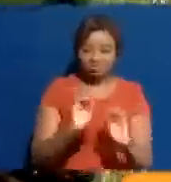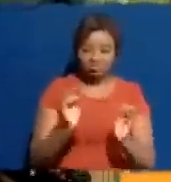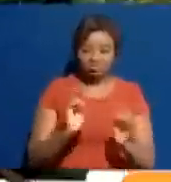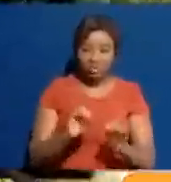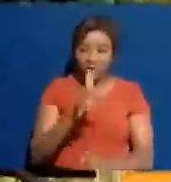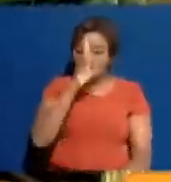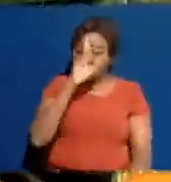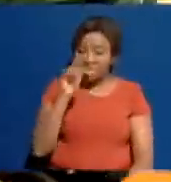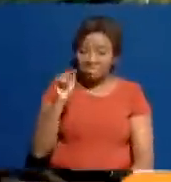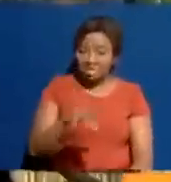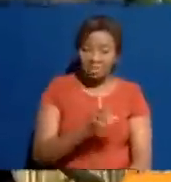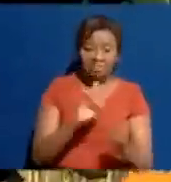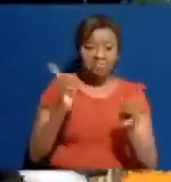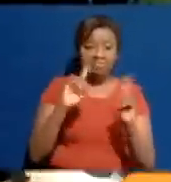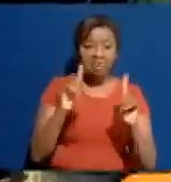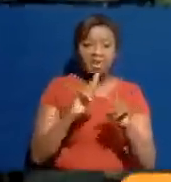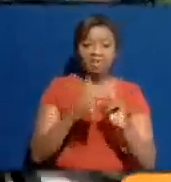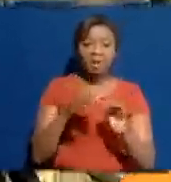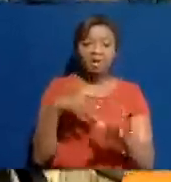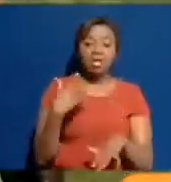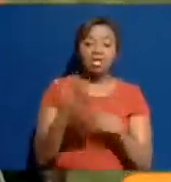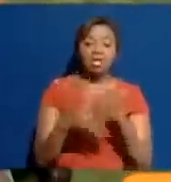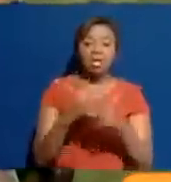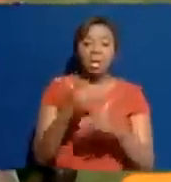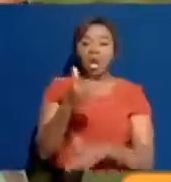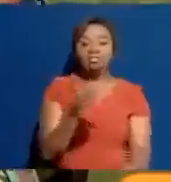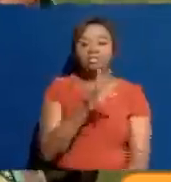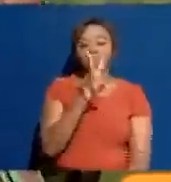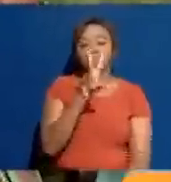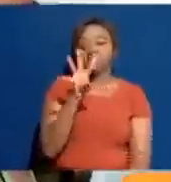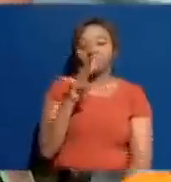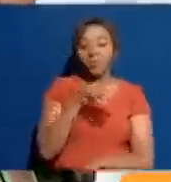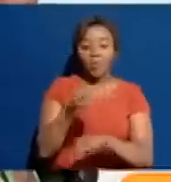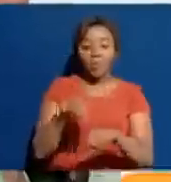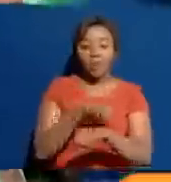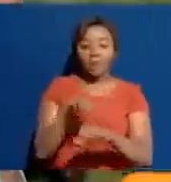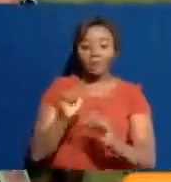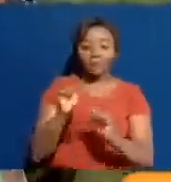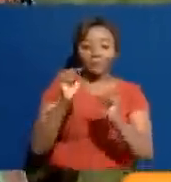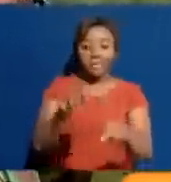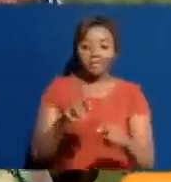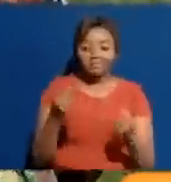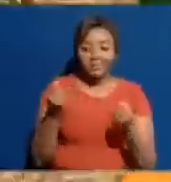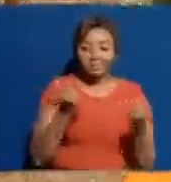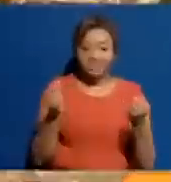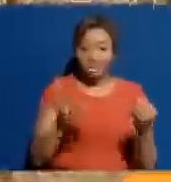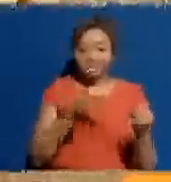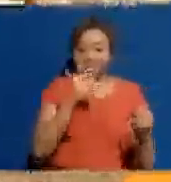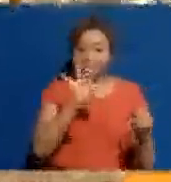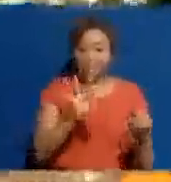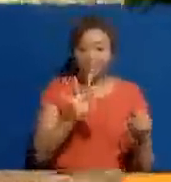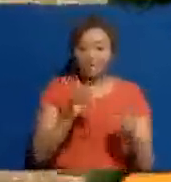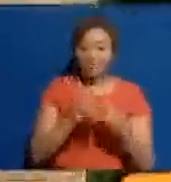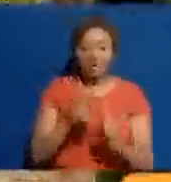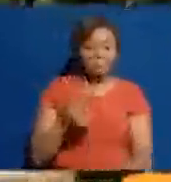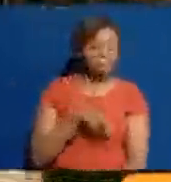huo hatimaye waliwasili saa 24 baadaye. Walifika kwa magari matatu, lakini walizunguka